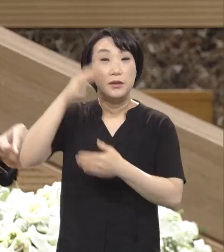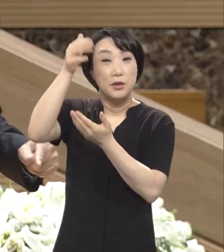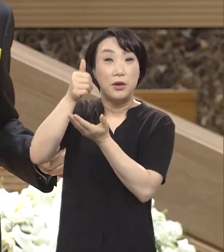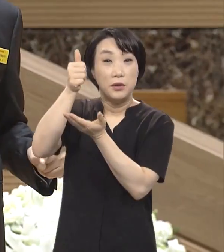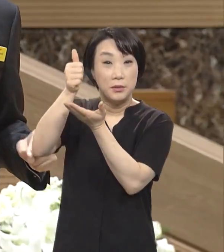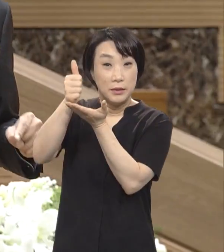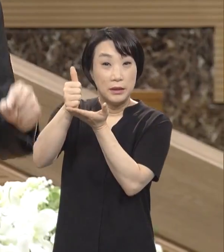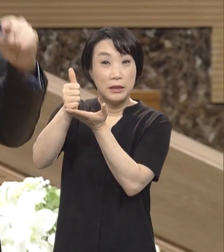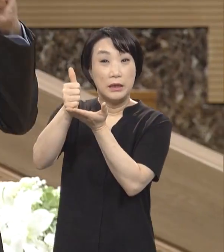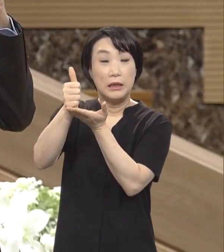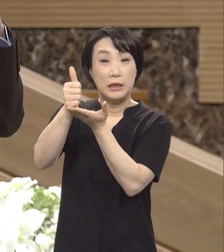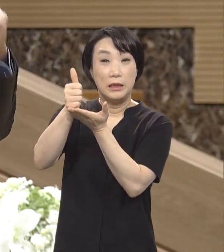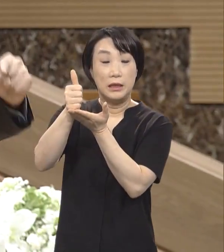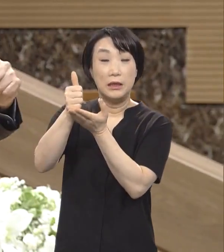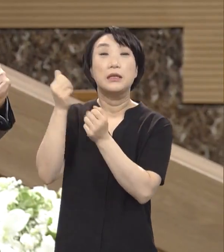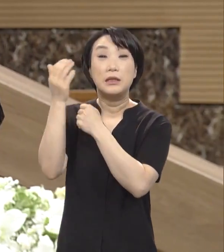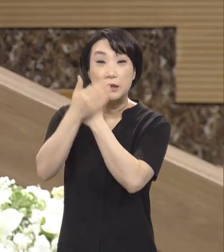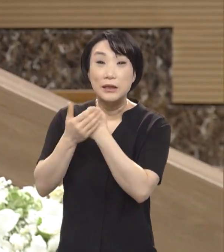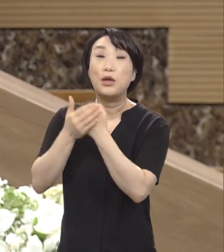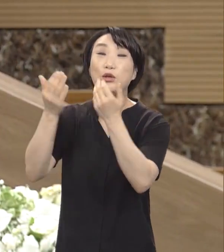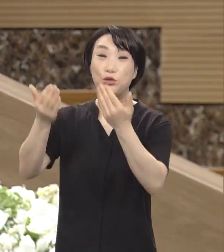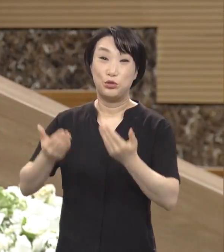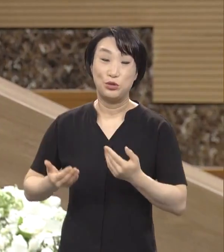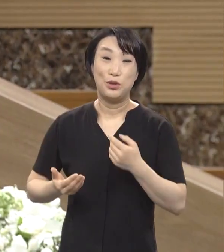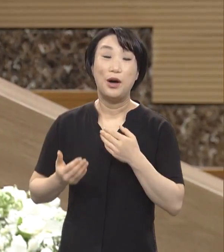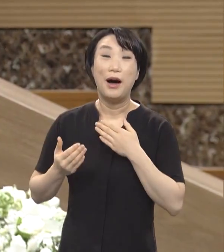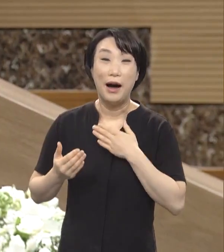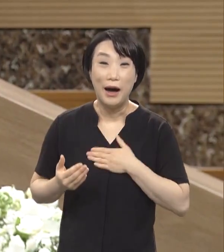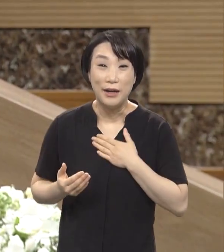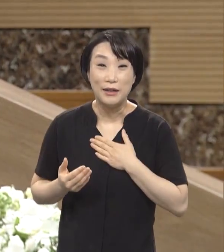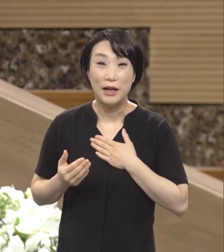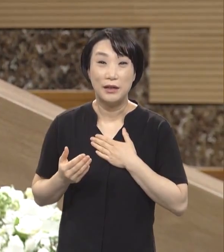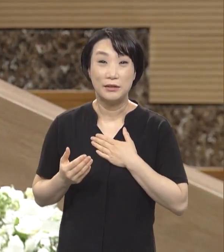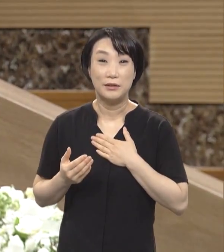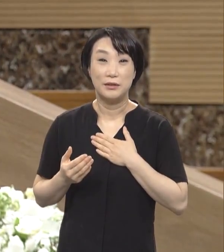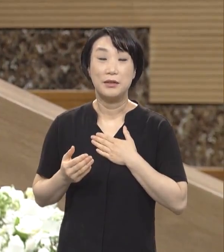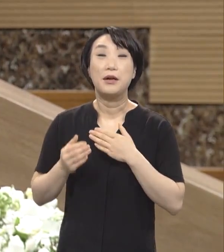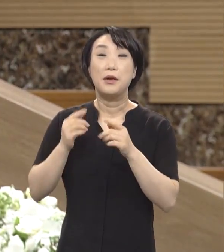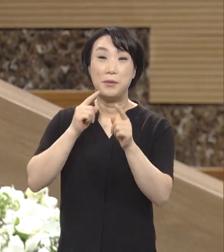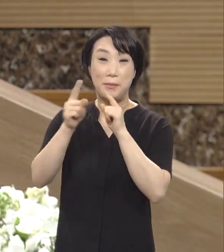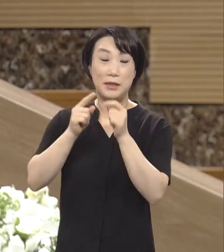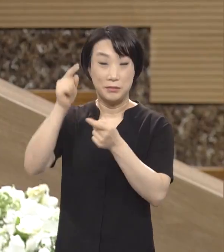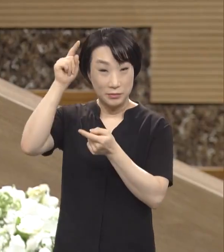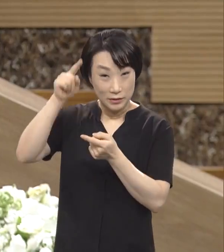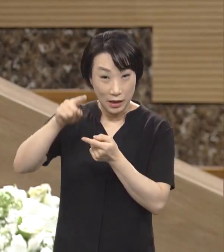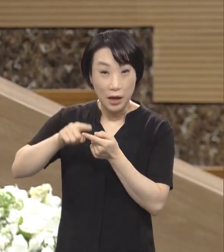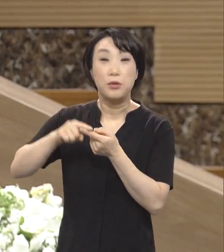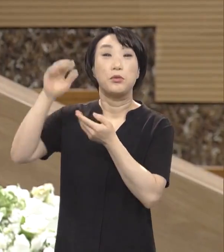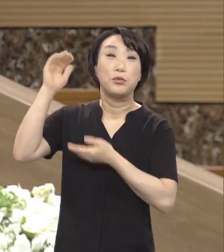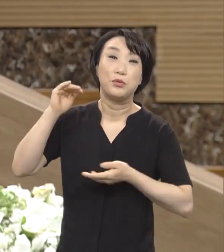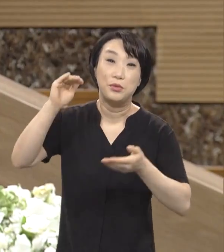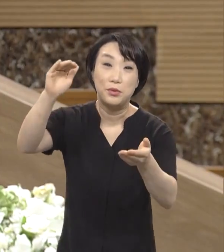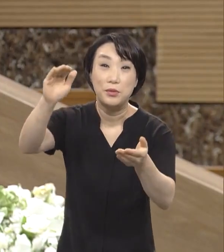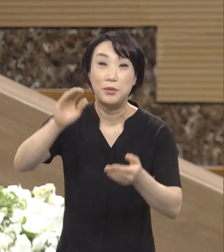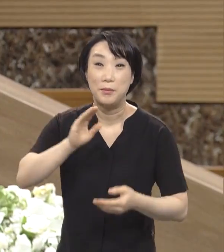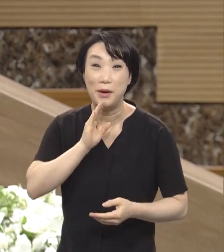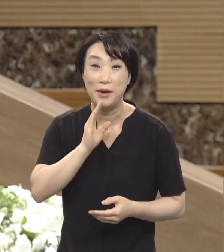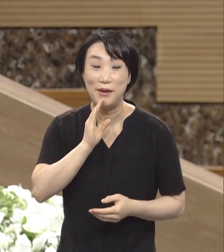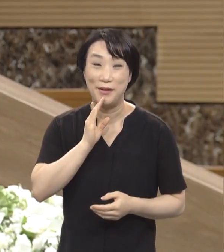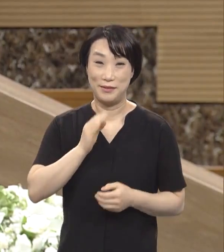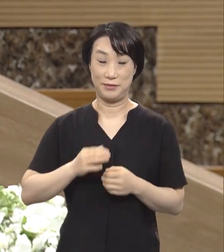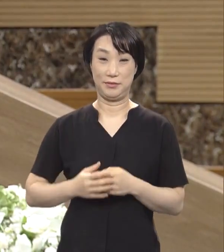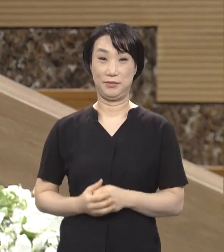성령이 은혜로 주신 것을 알게 하시는 말씀대로 전하게